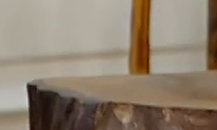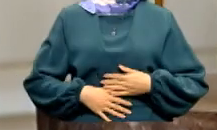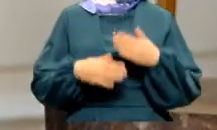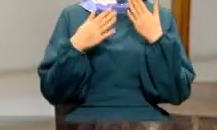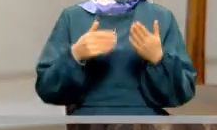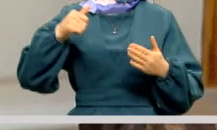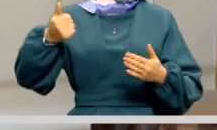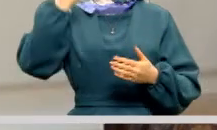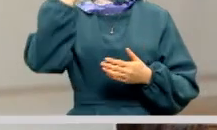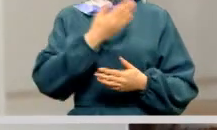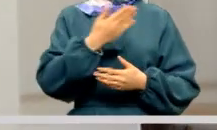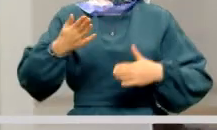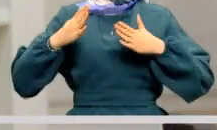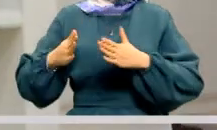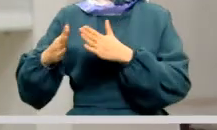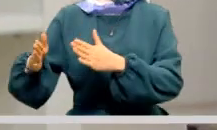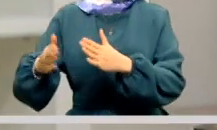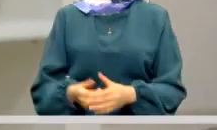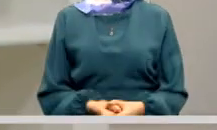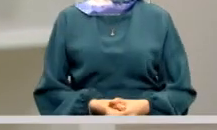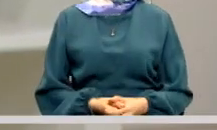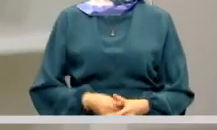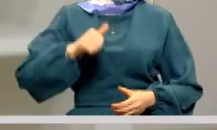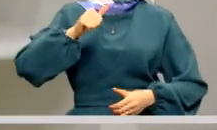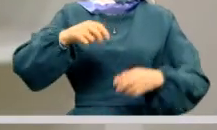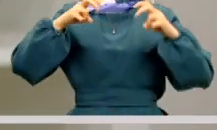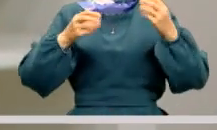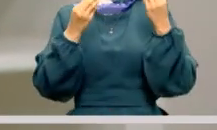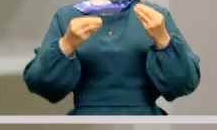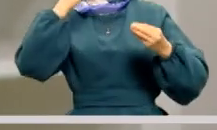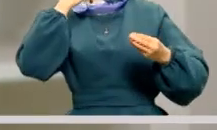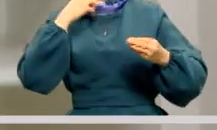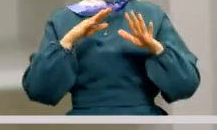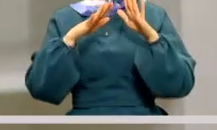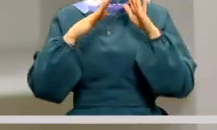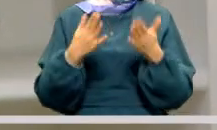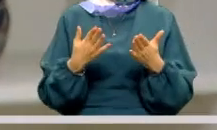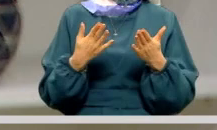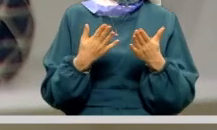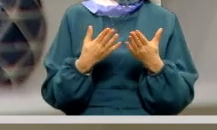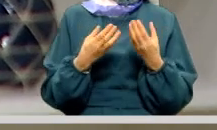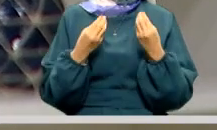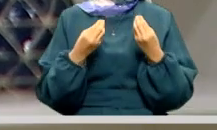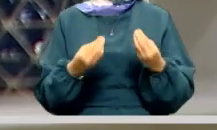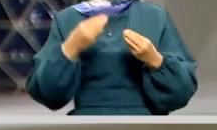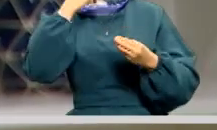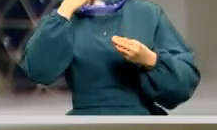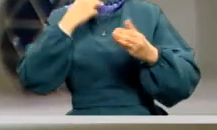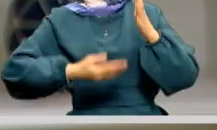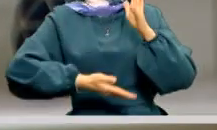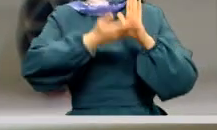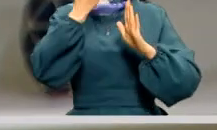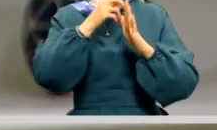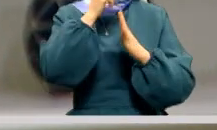Evet kıymetli izleyenler devam ediyoruz Efendim yayınımıza günümüzün konusu güzel ahlak nasıl daha ahlakımızı güzelleştirebiliriz